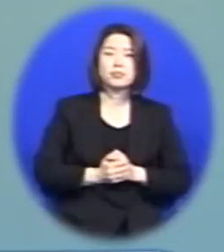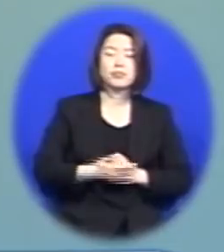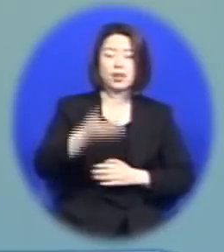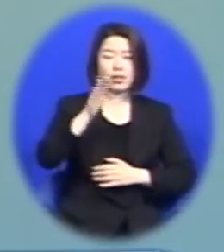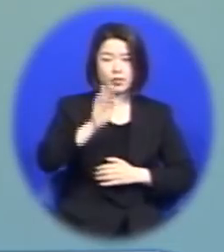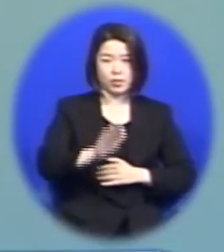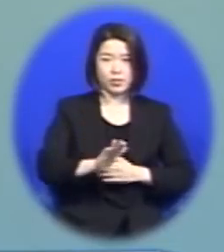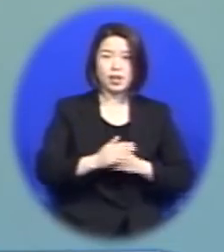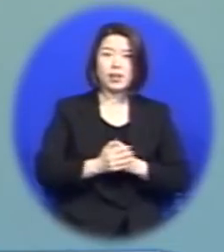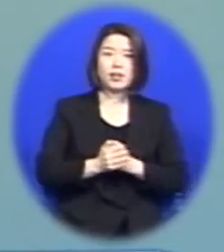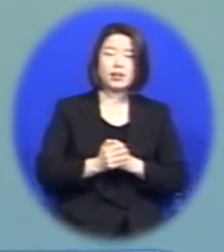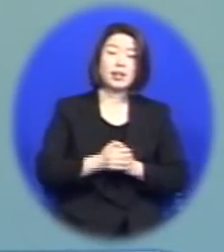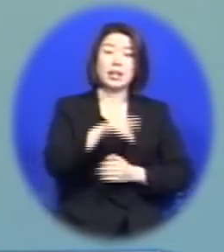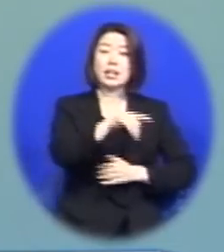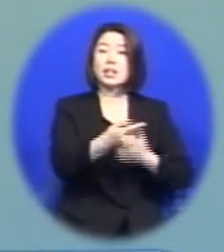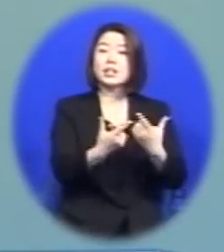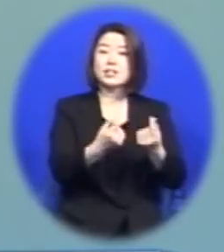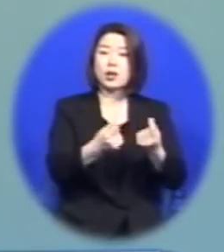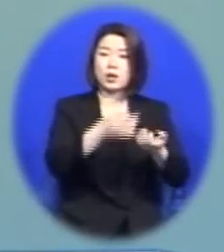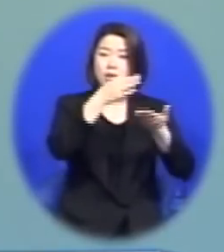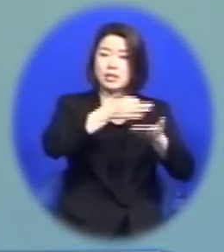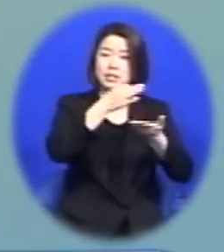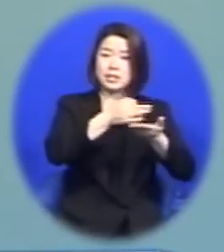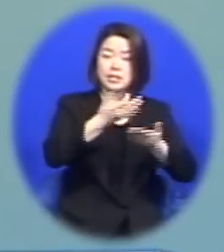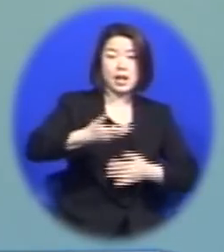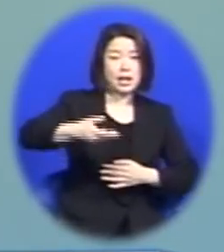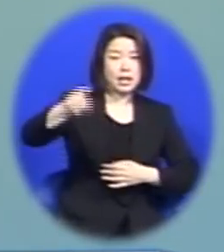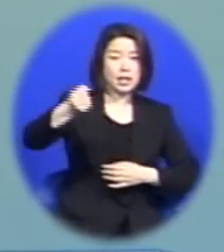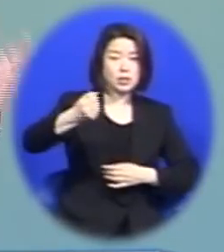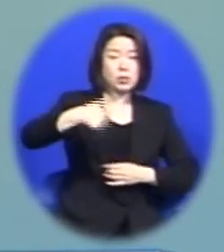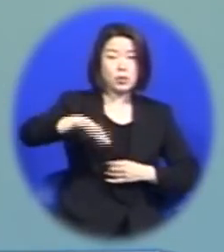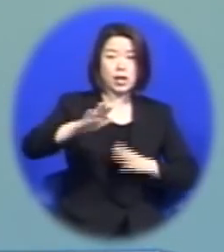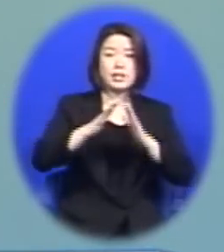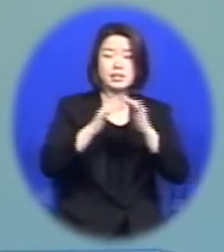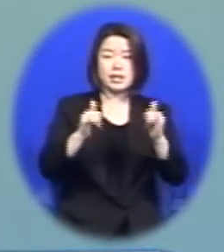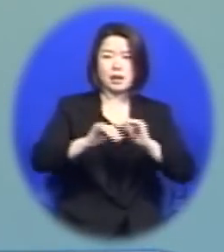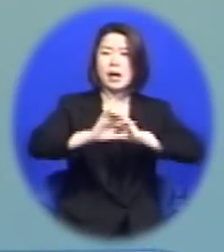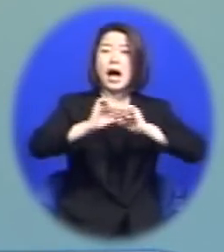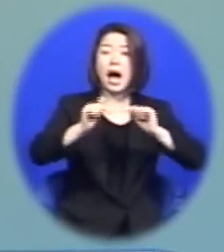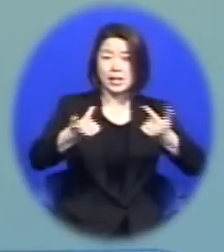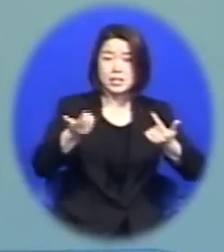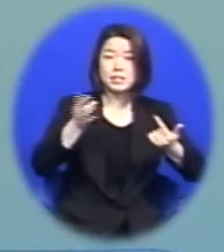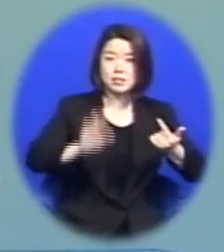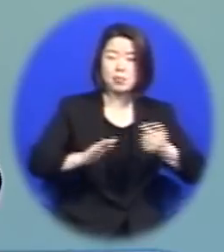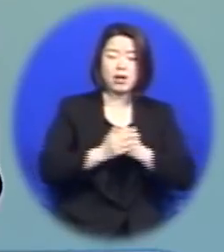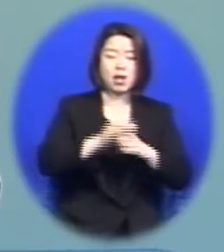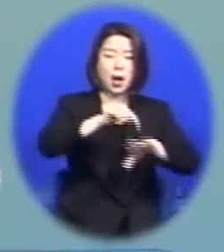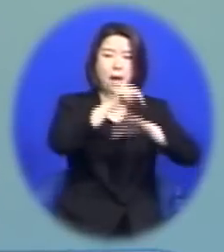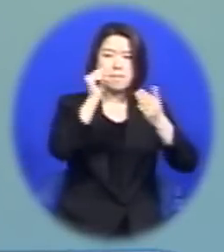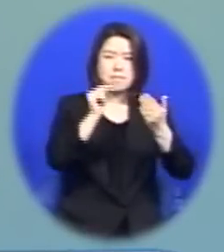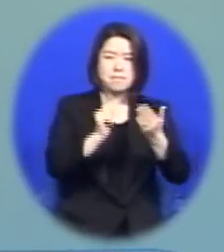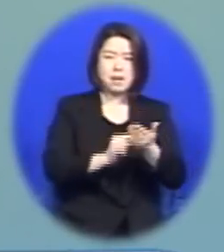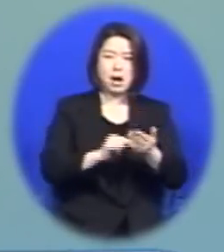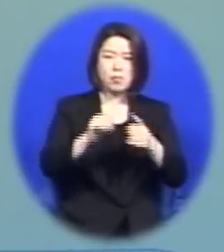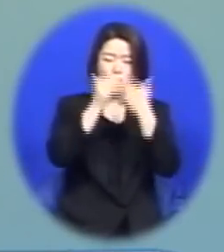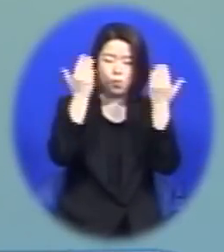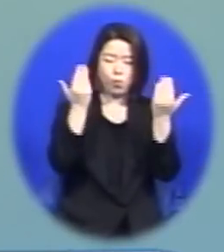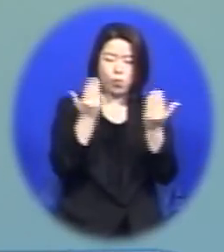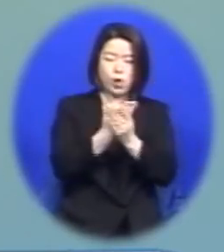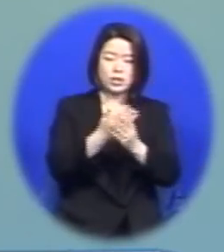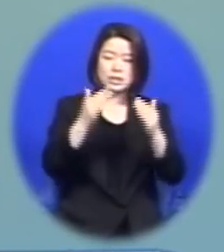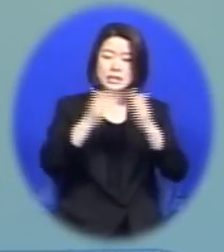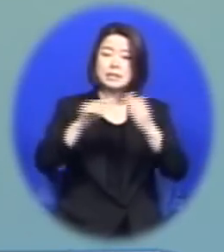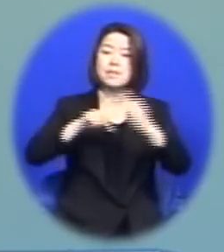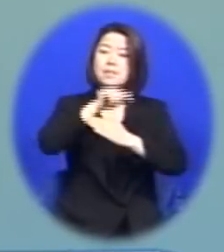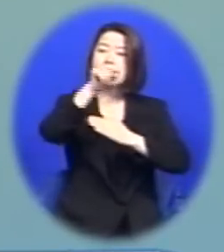그런데 이처럼 재산을 가지고 집을 나간 사람은 아니더라도 마음을 완전히 집 바깥으로 도는